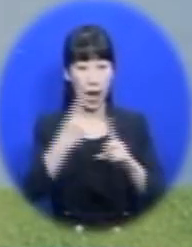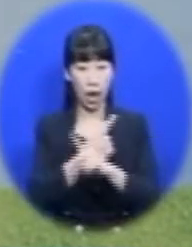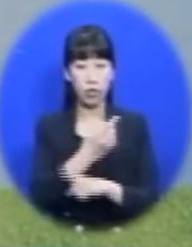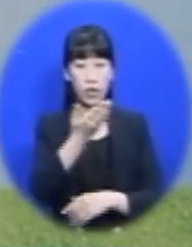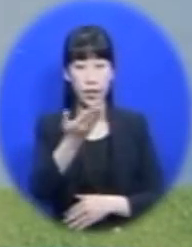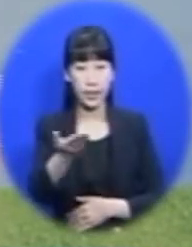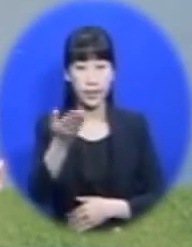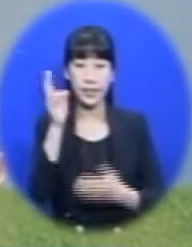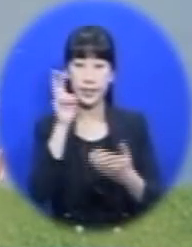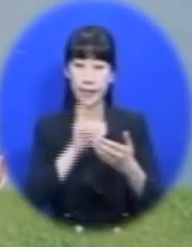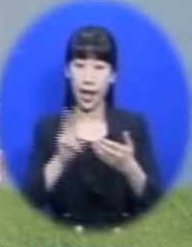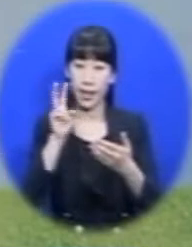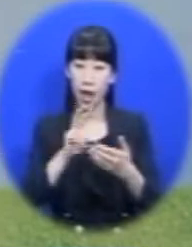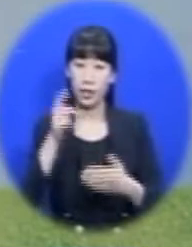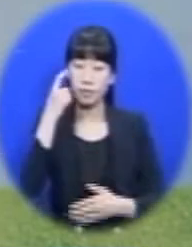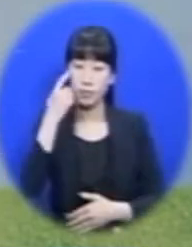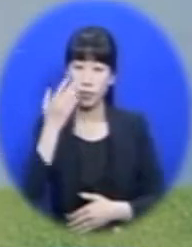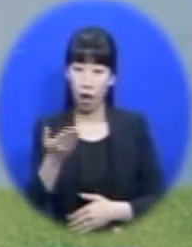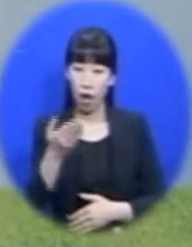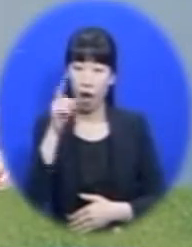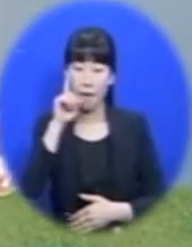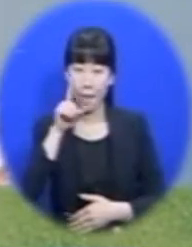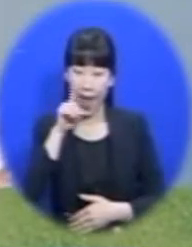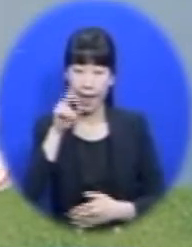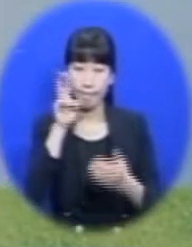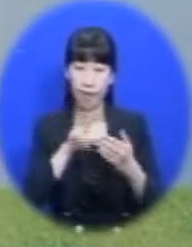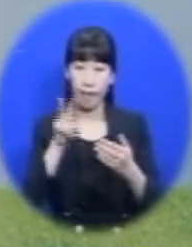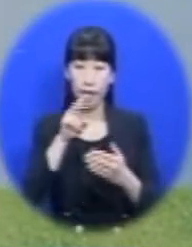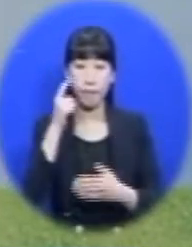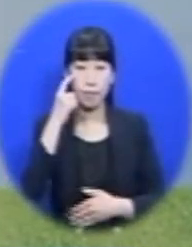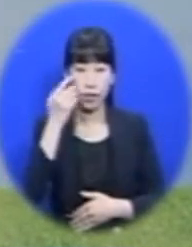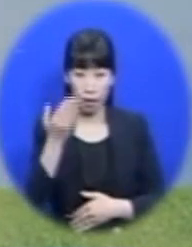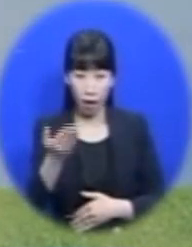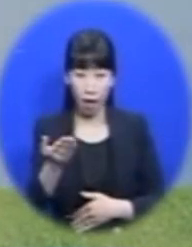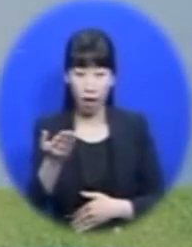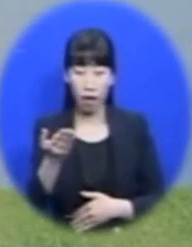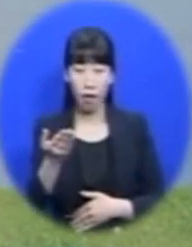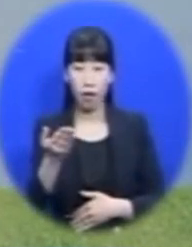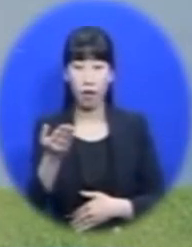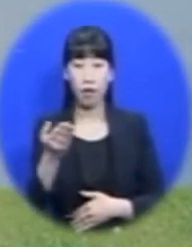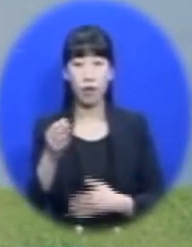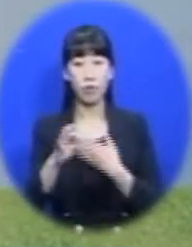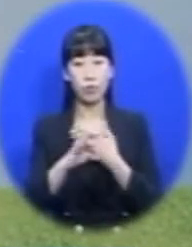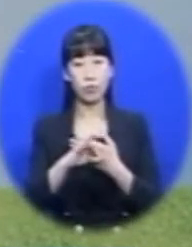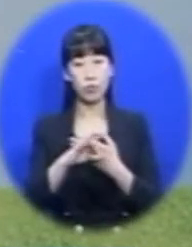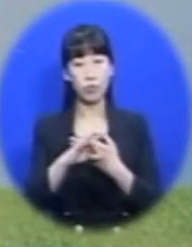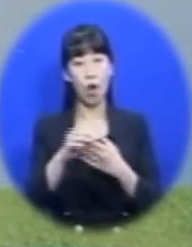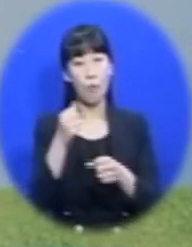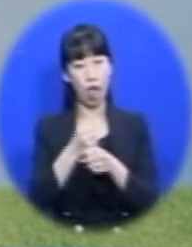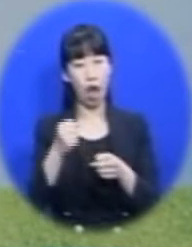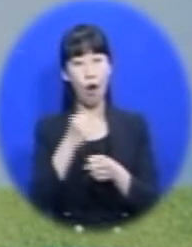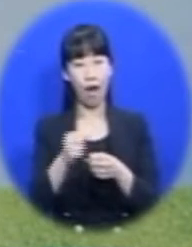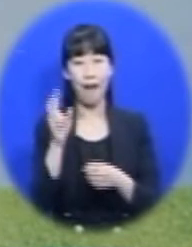당신은 찬양하십니까? 매일 찬양하십니까? 이렇게 물으면 당황스러우실